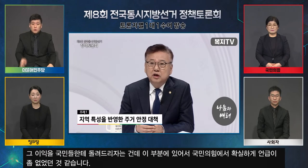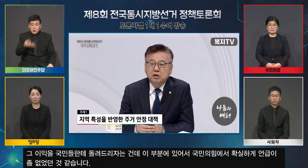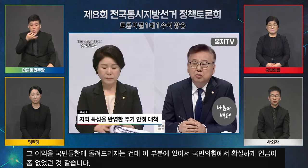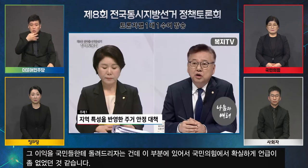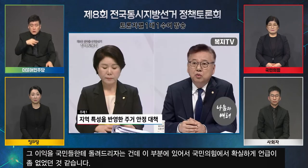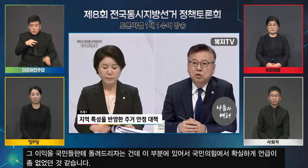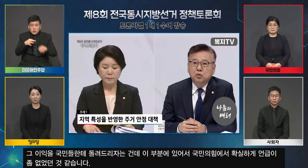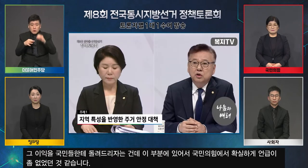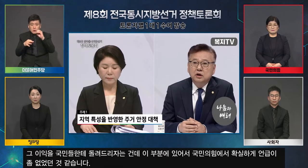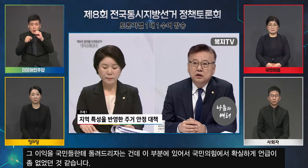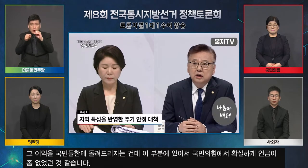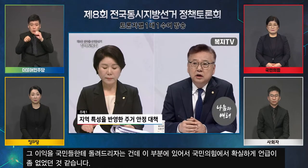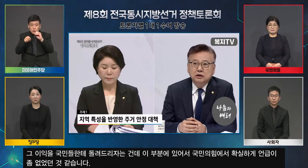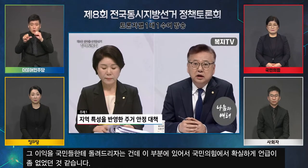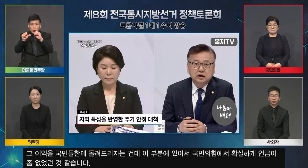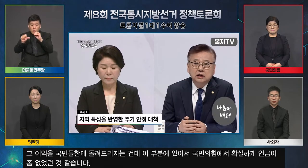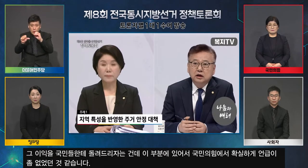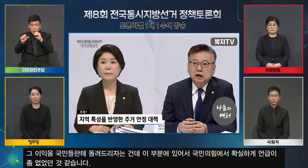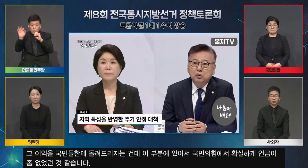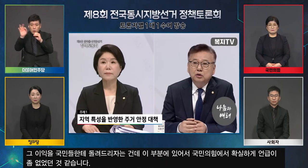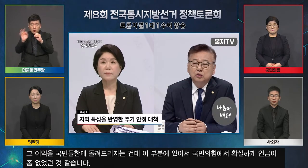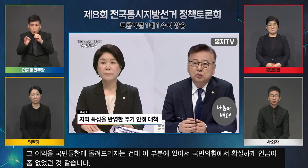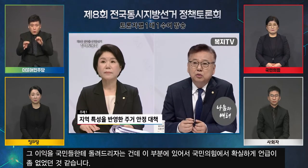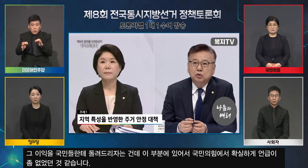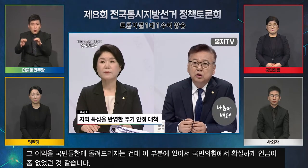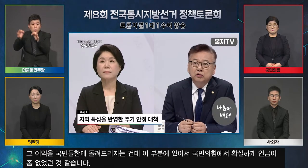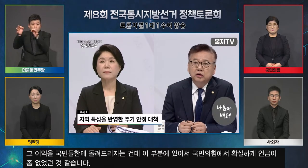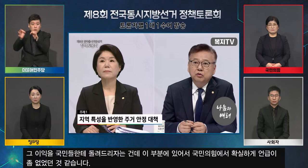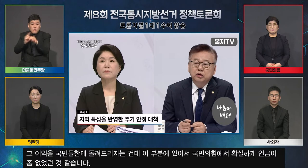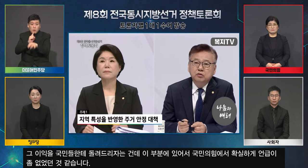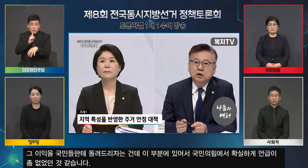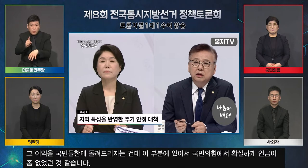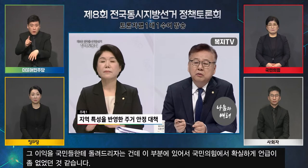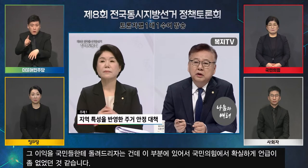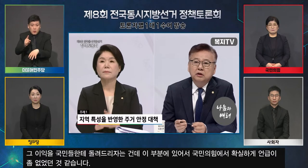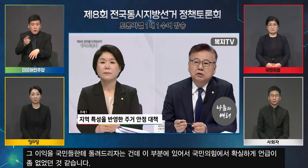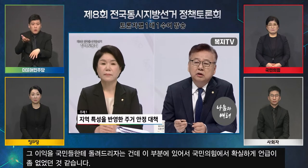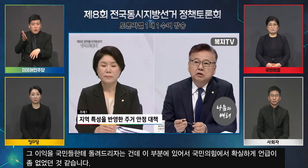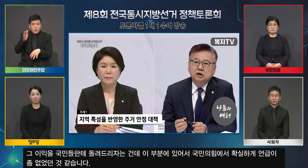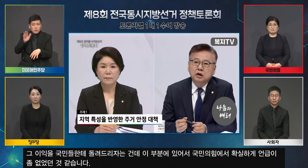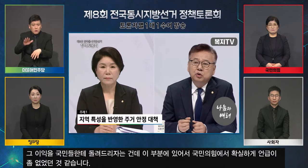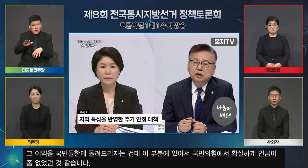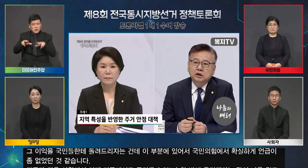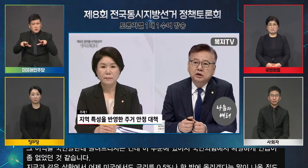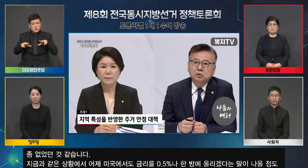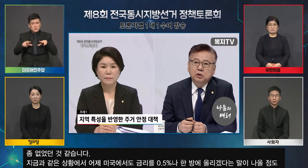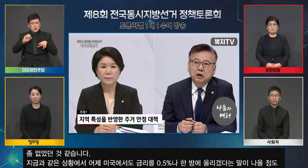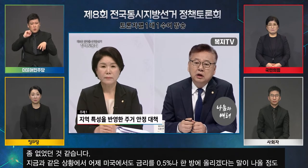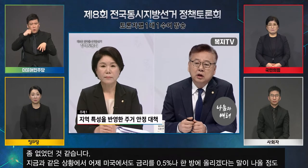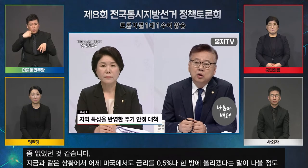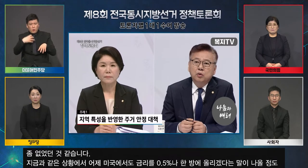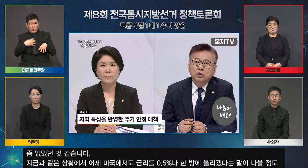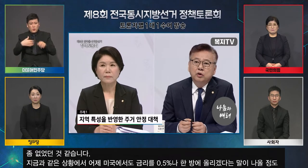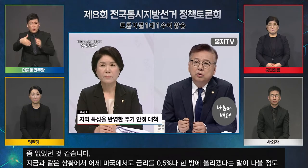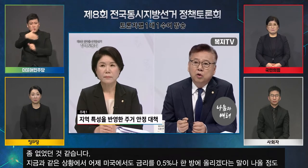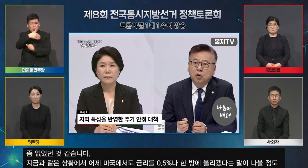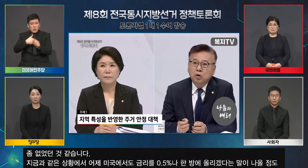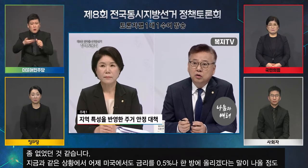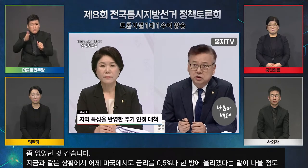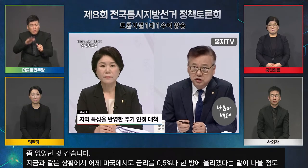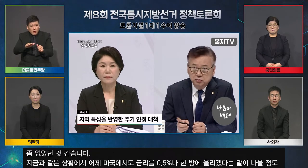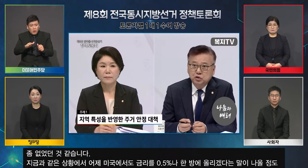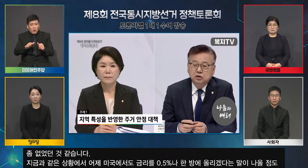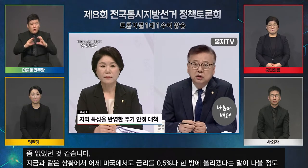.5%나 한방에 5월에 올리겠다라는 얘기가 나올 정도로 굉장히 위중한 상황에서 이런 잘못된 신호가 오히려